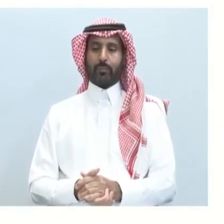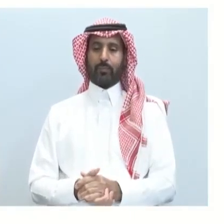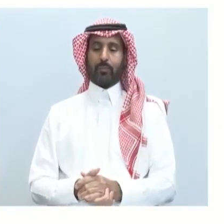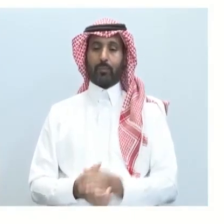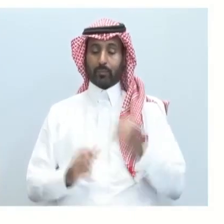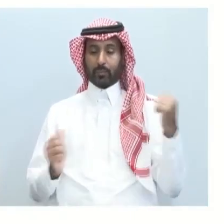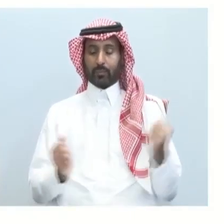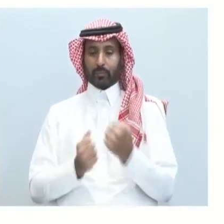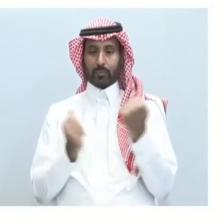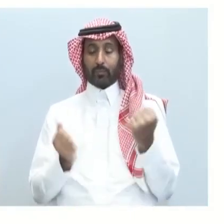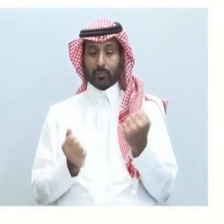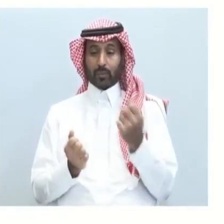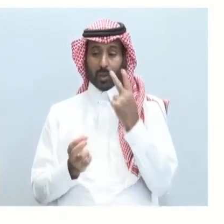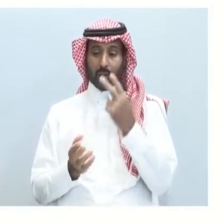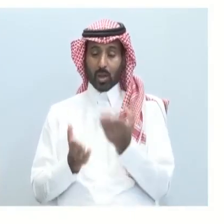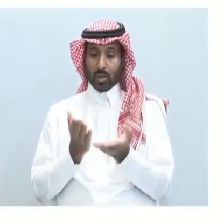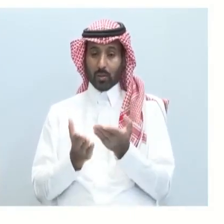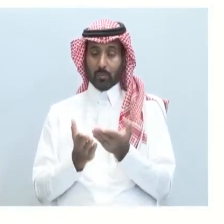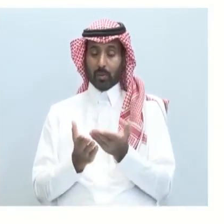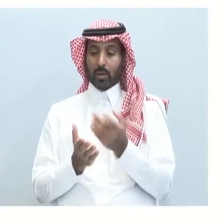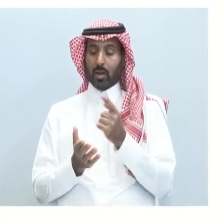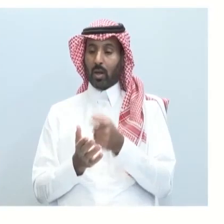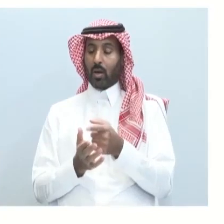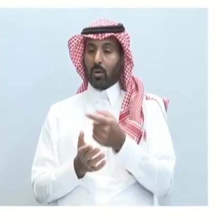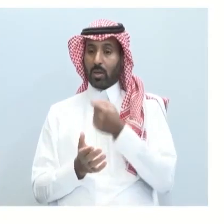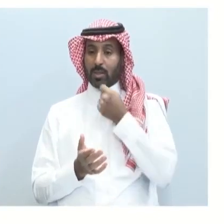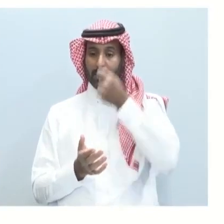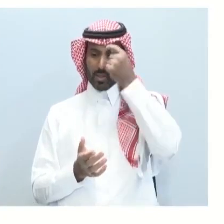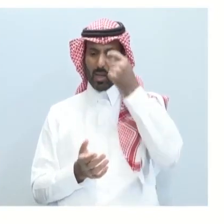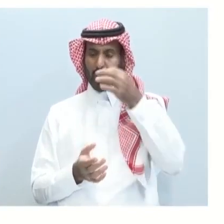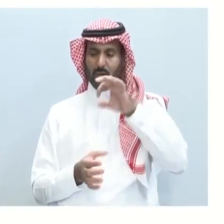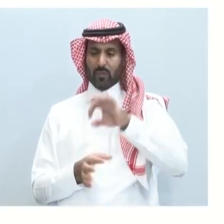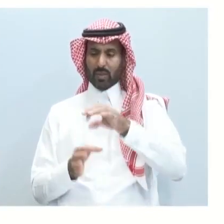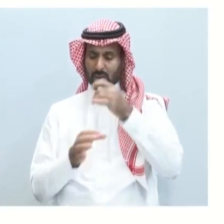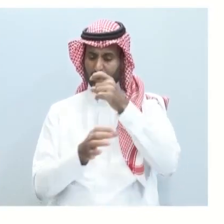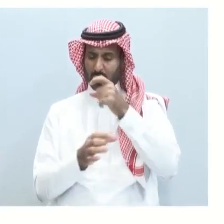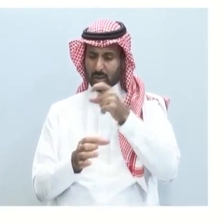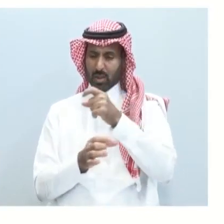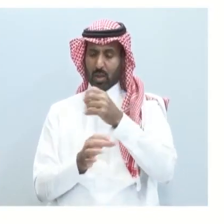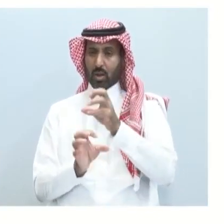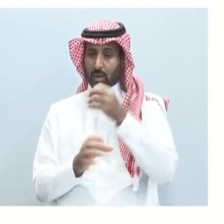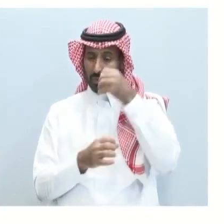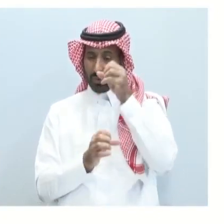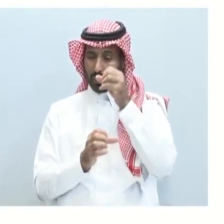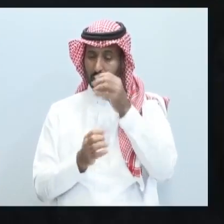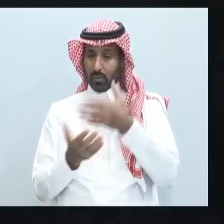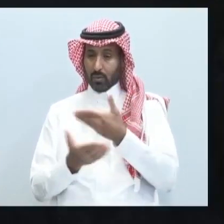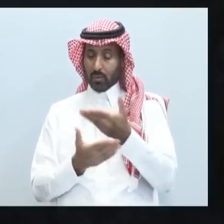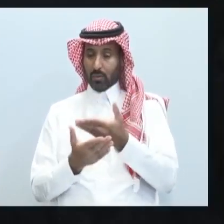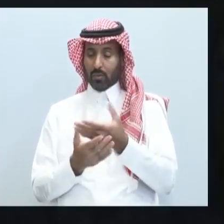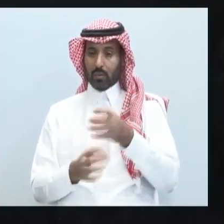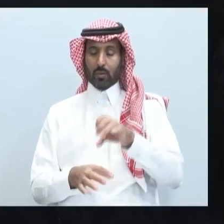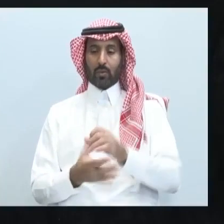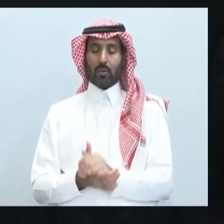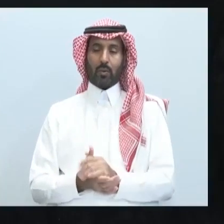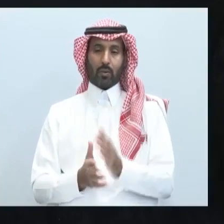تدريب قارن بين الخواص الفيزيائيه والكيميائيه للاحماض والقواعد ذكرنا في السابق ان الاحماض